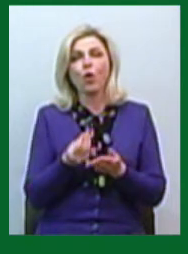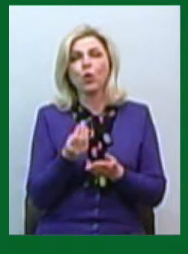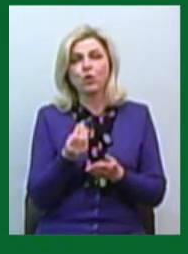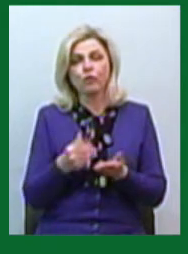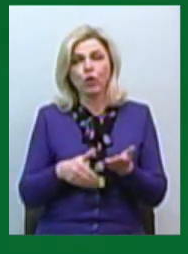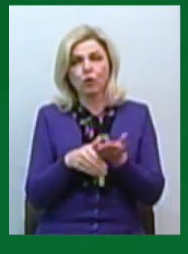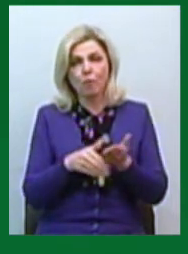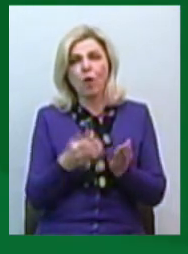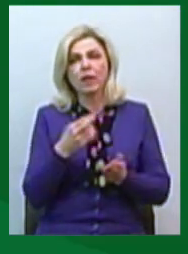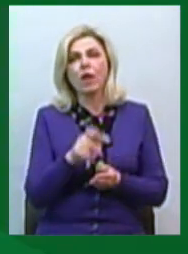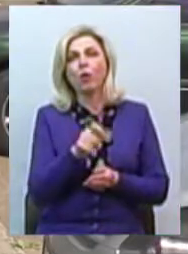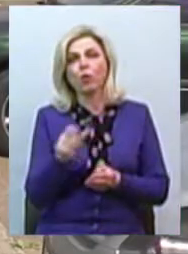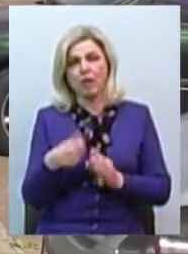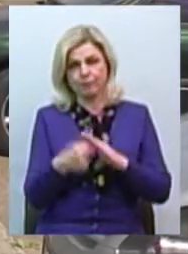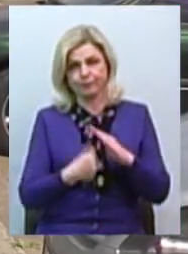категорій безробітних.